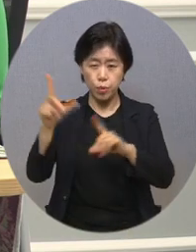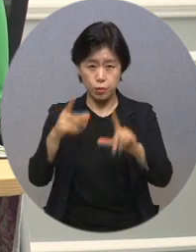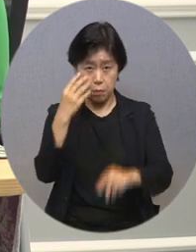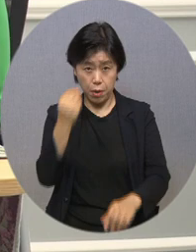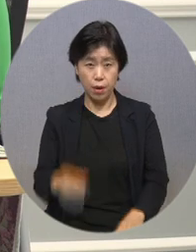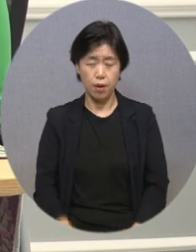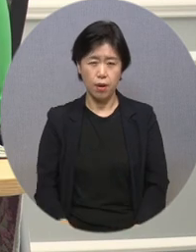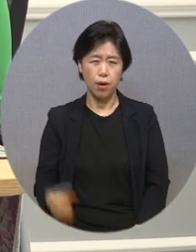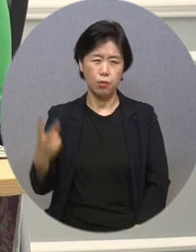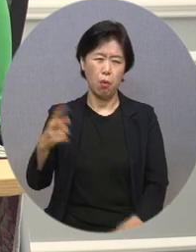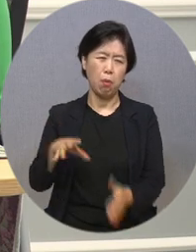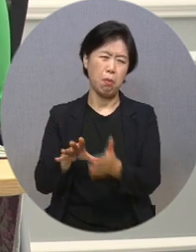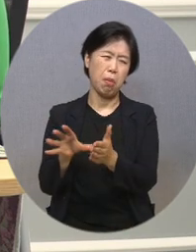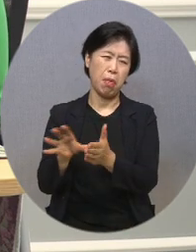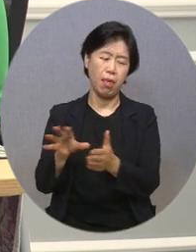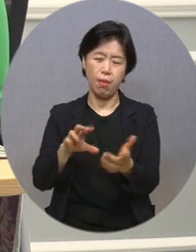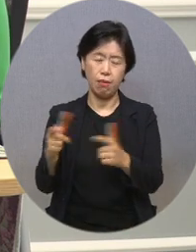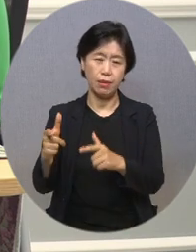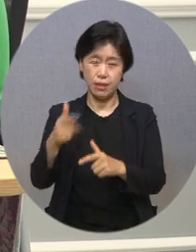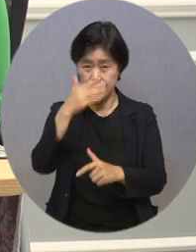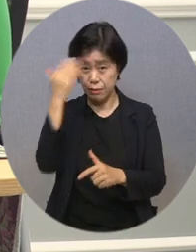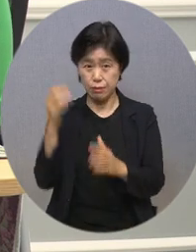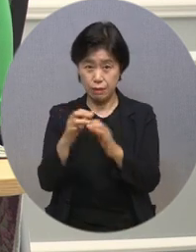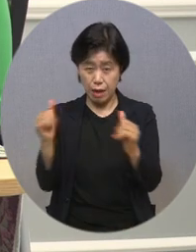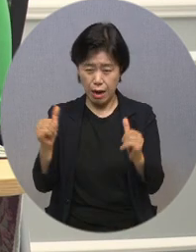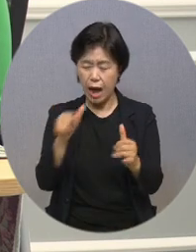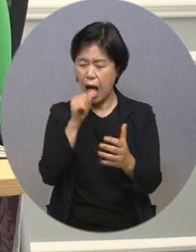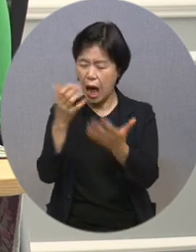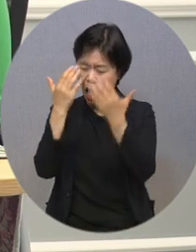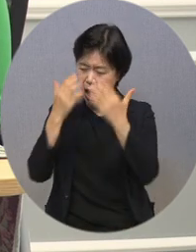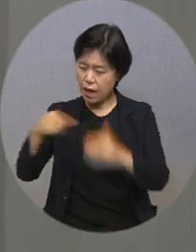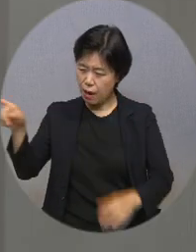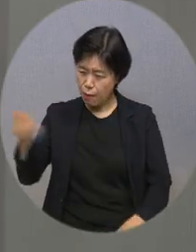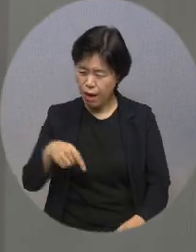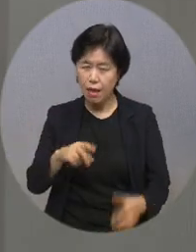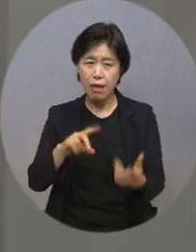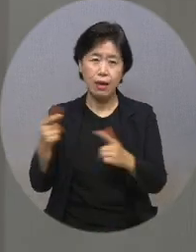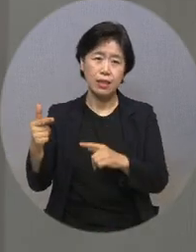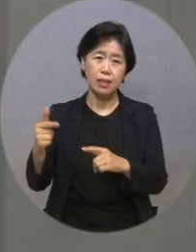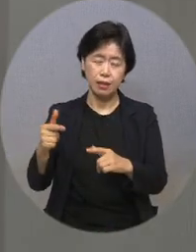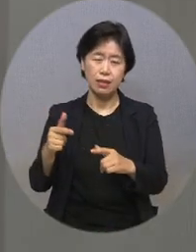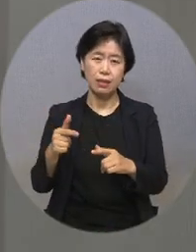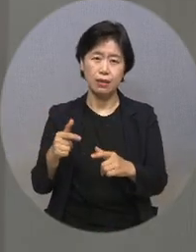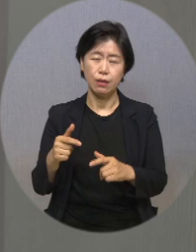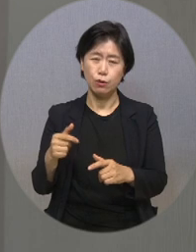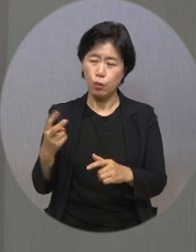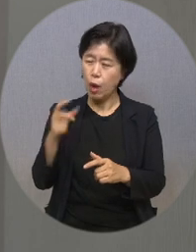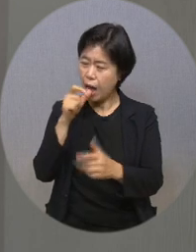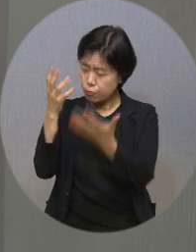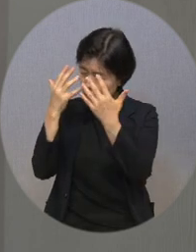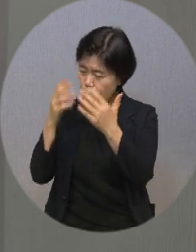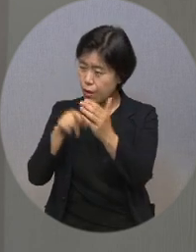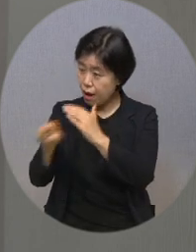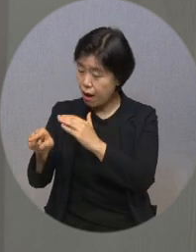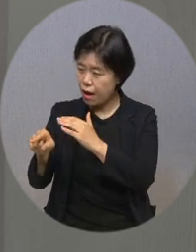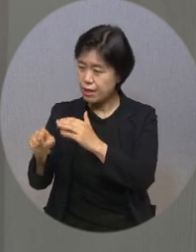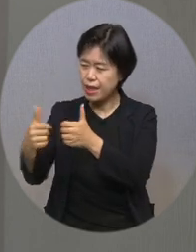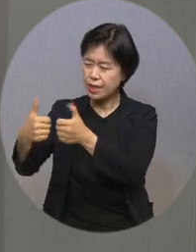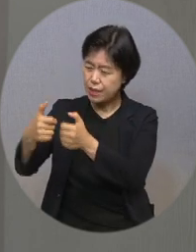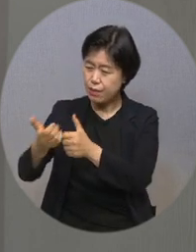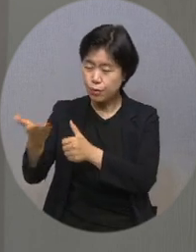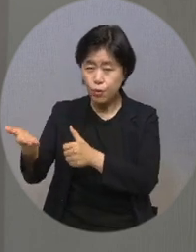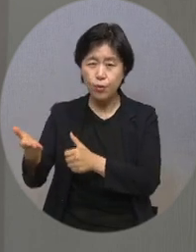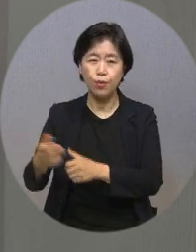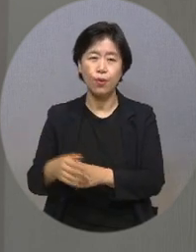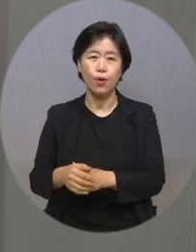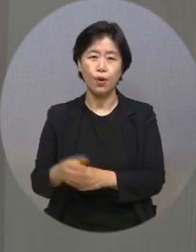비행 청소년도 있어가지고 네. 교도소에 수감되어 있는 청소년도 있고 그러면은 교도소 가가지고 또 상담을 해가지고 아이를